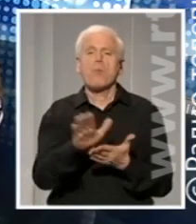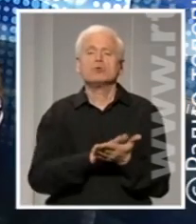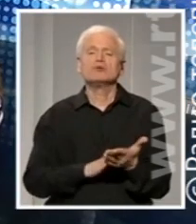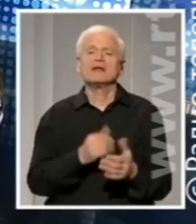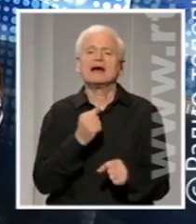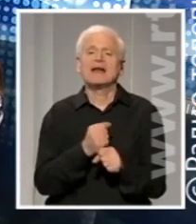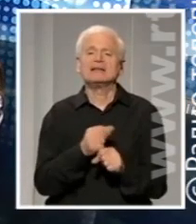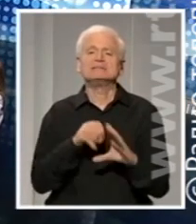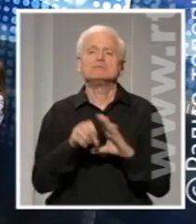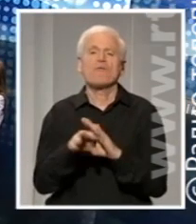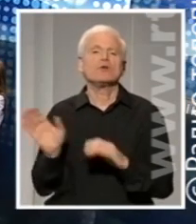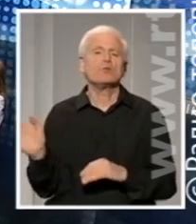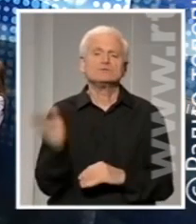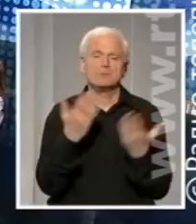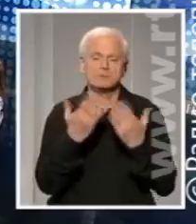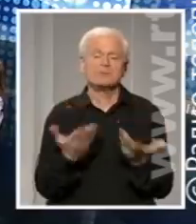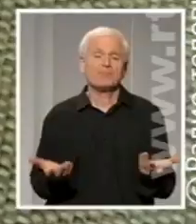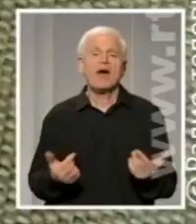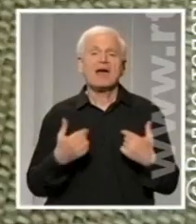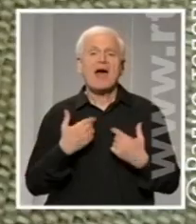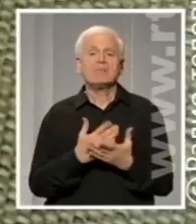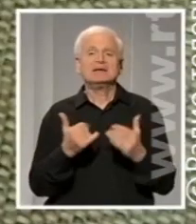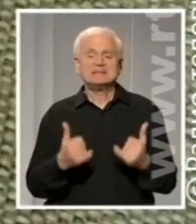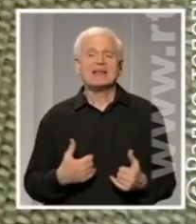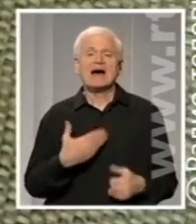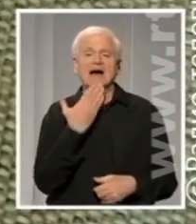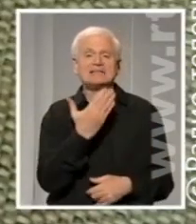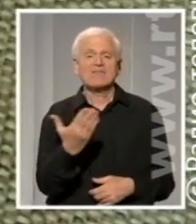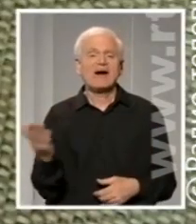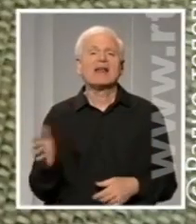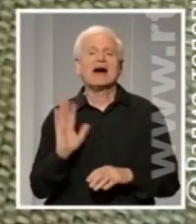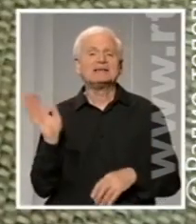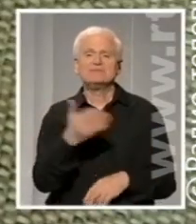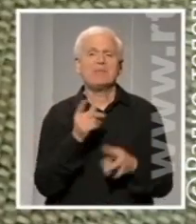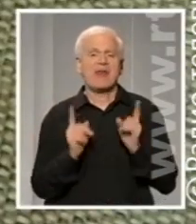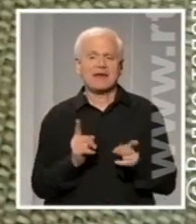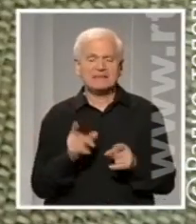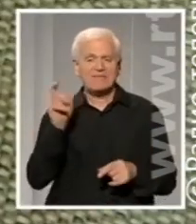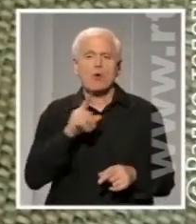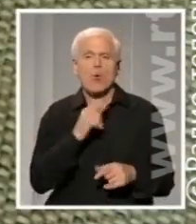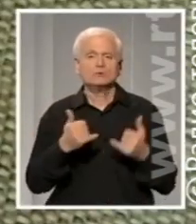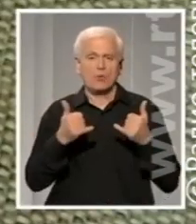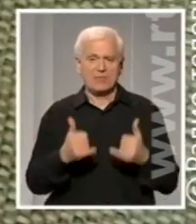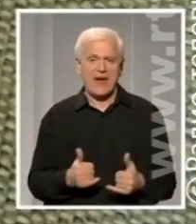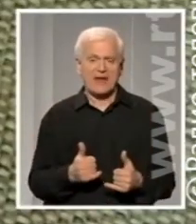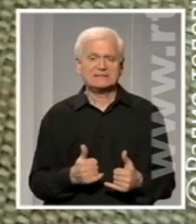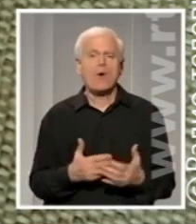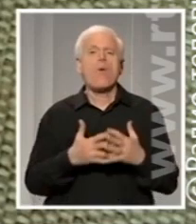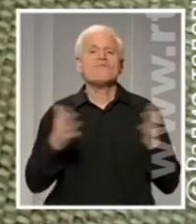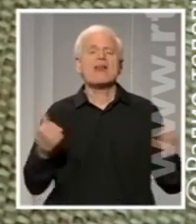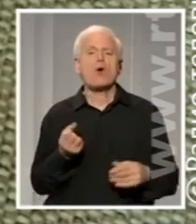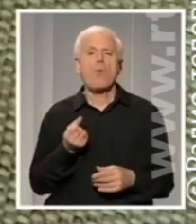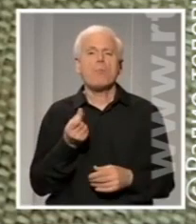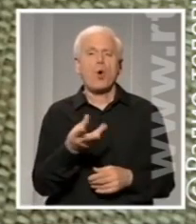školama, svim odjeljenjima? Pazite, ja bih se ovom prilikom zahvalila svim nastavnicima koji su se danas u velikom